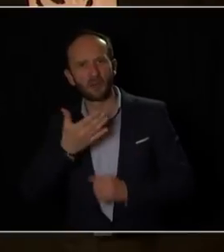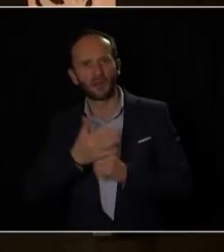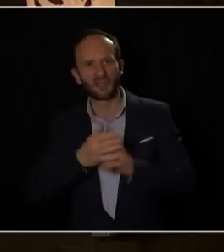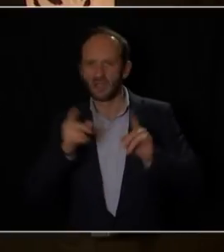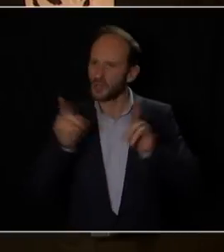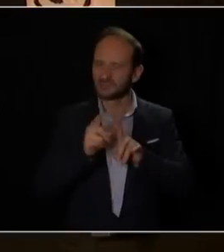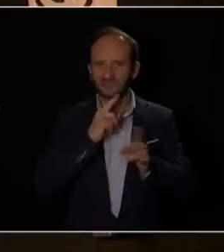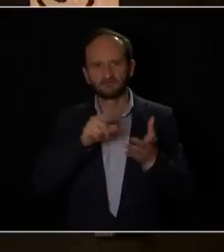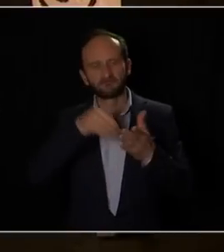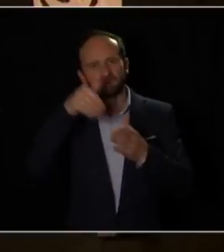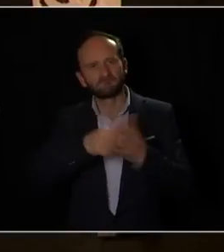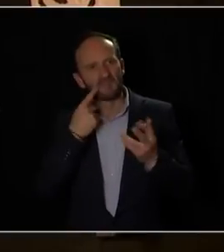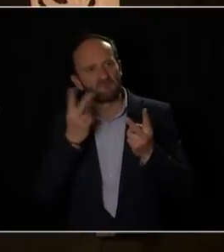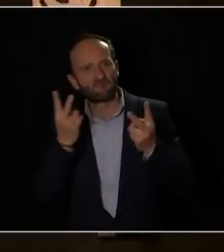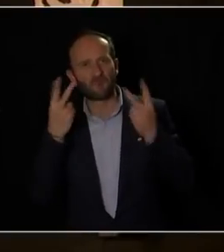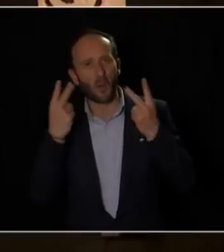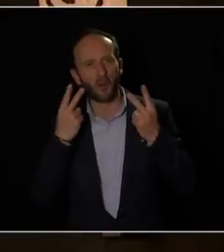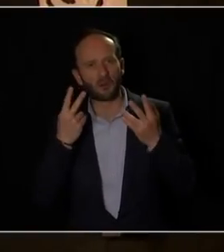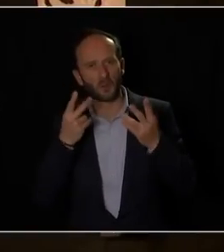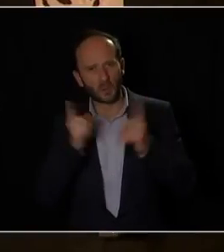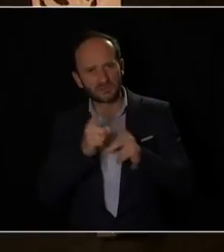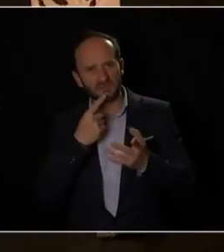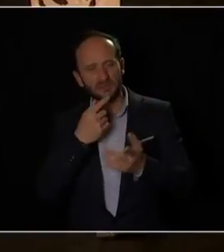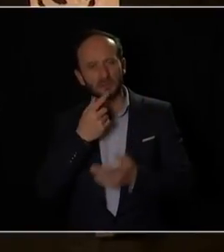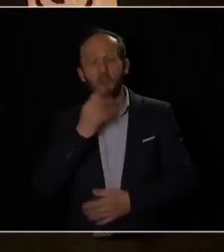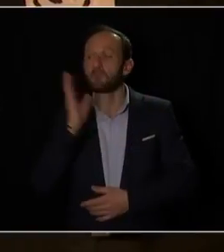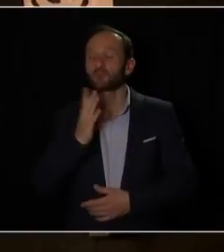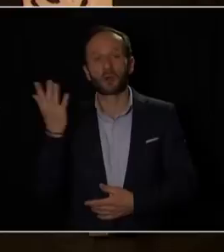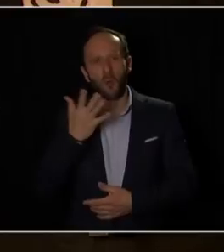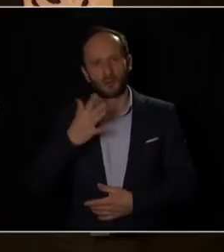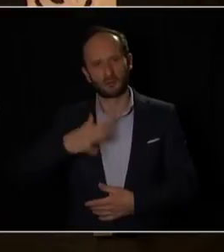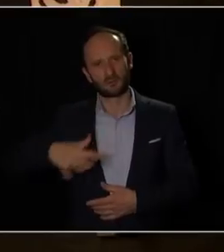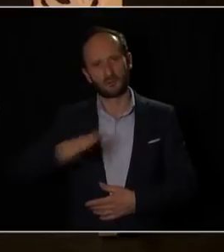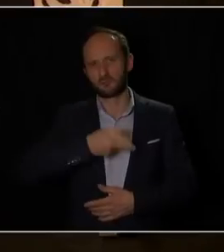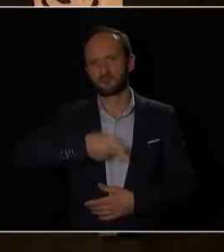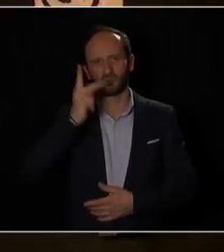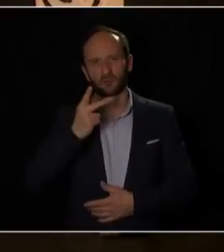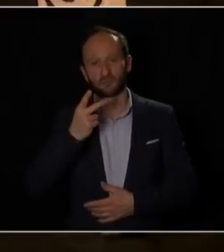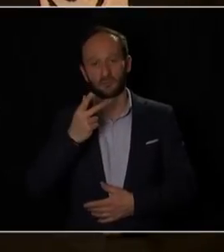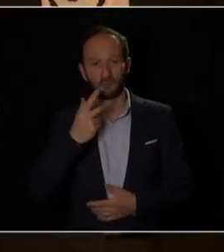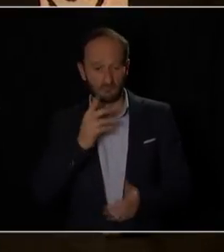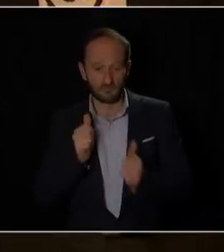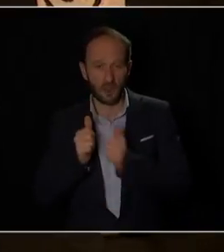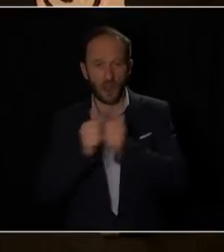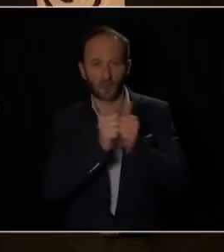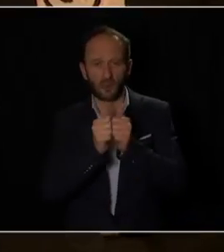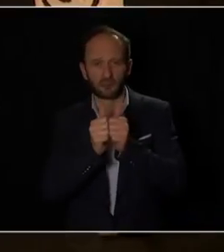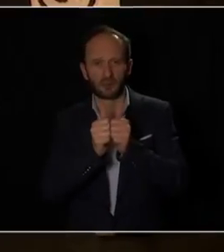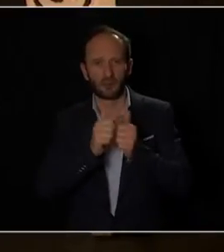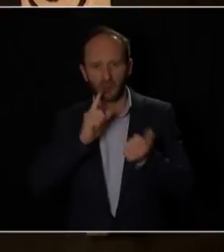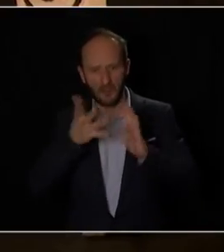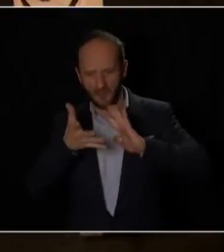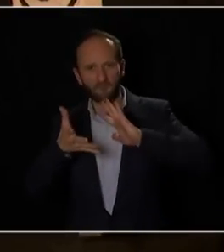devise. De quoi avons-nous le plus besoin, si ce n'est de commencer de nous rassembler autour de la